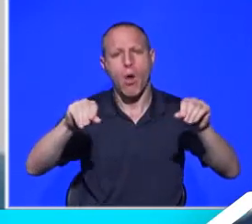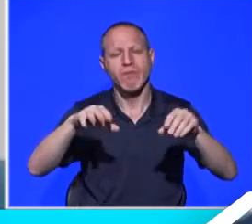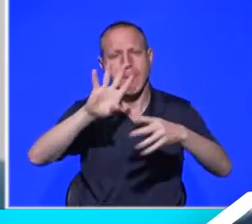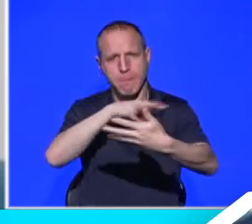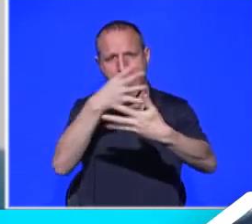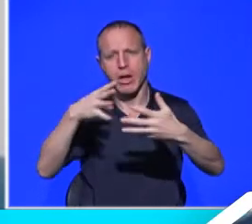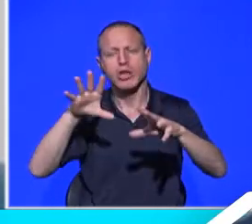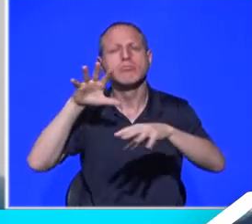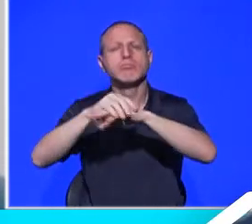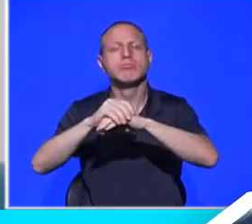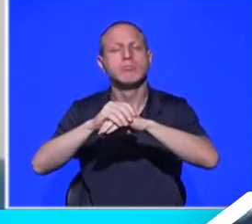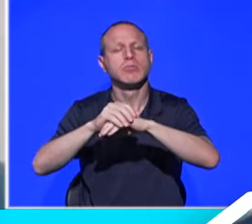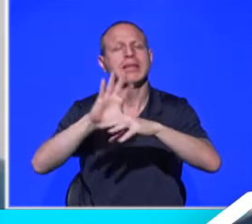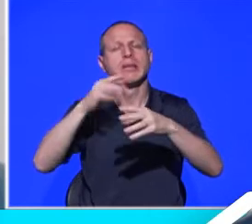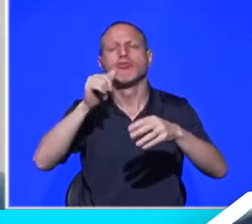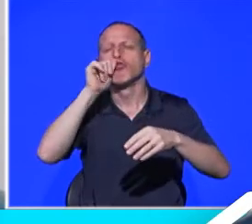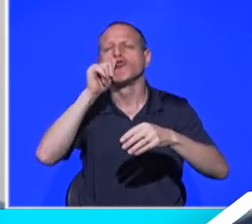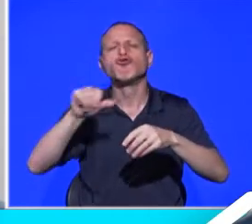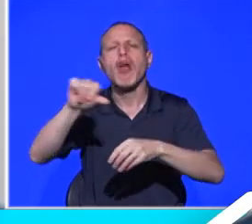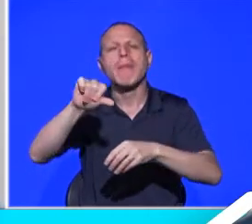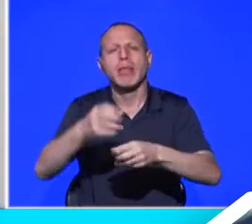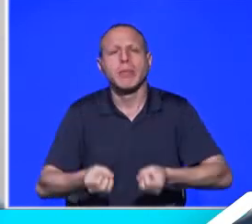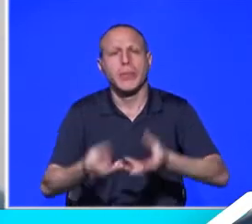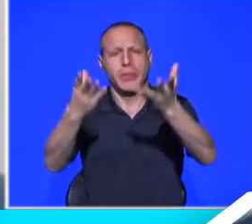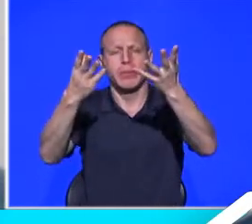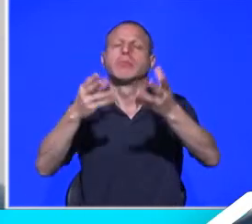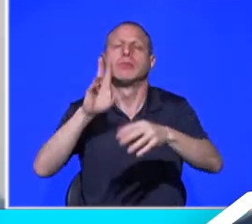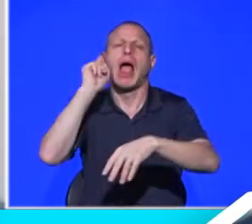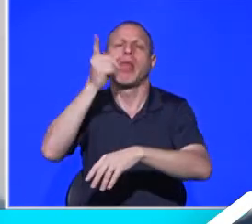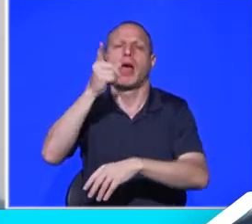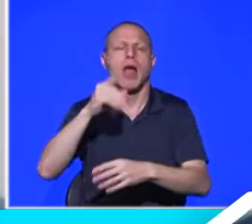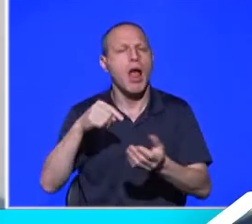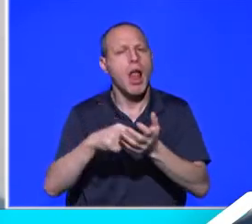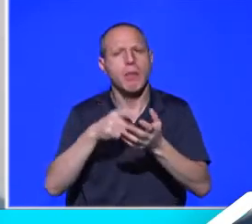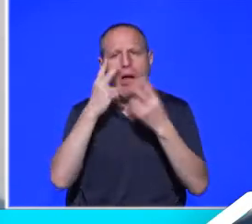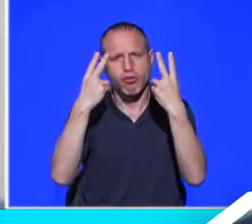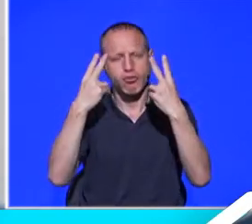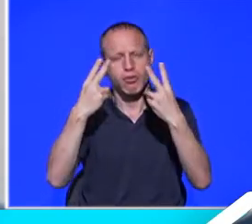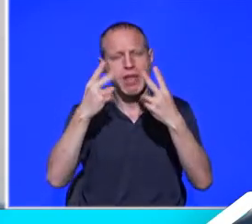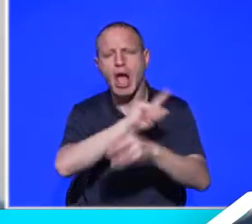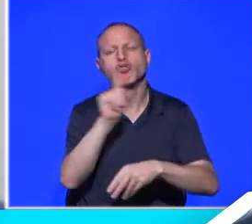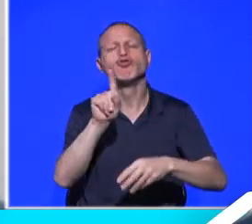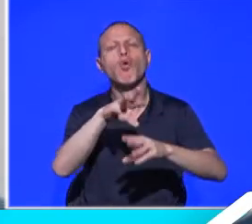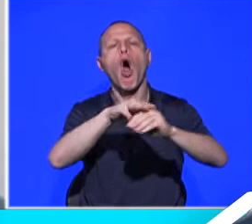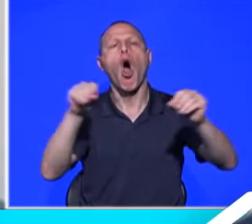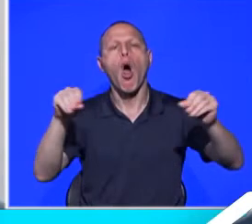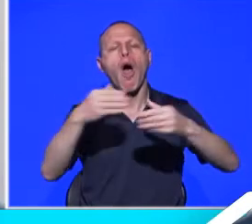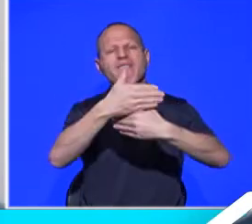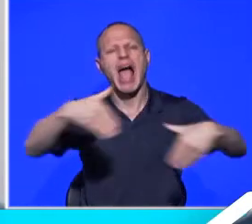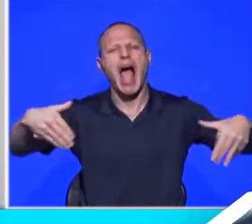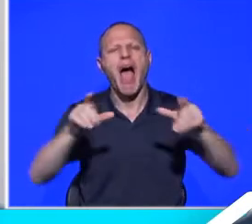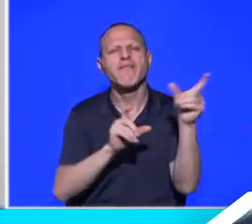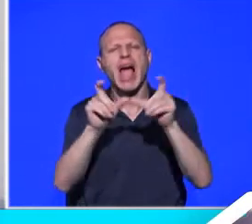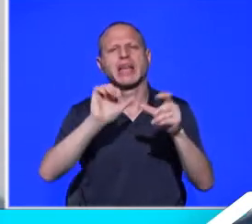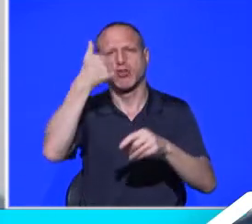מרחוק, ואלה מערכות התראה, זו העין הרחוקה שלנו. למה זה חשוב? כי אסור שהחוף יהיה קו הגנה ראשון. הרי אפשר לצאת